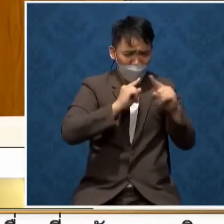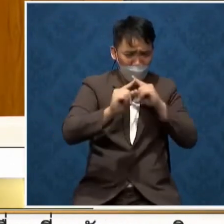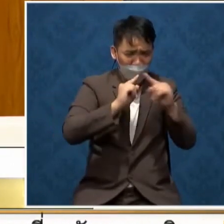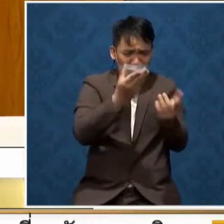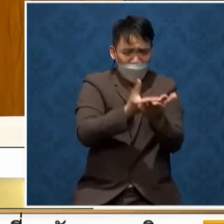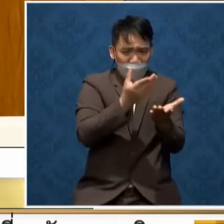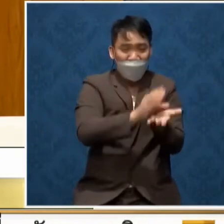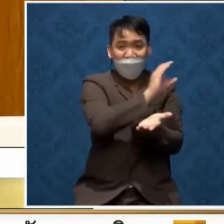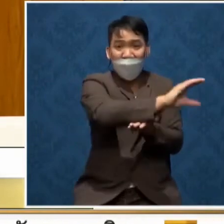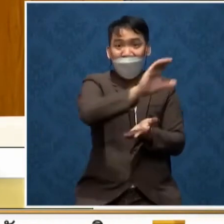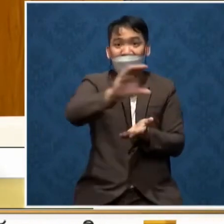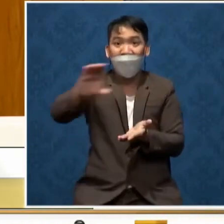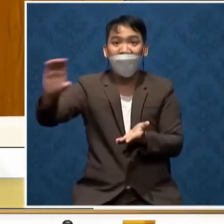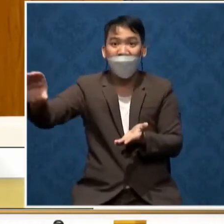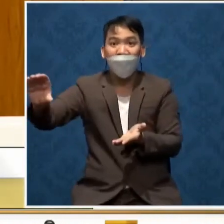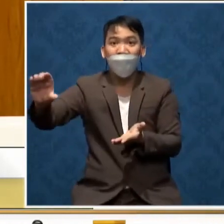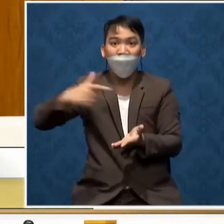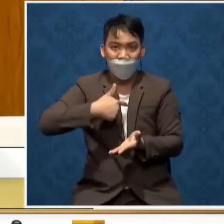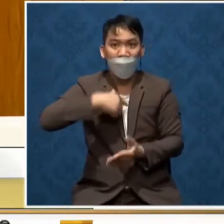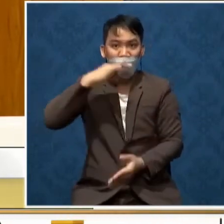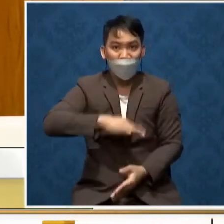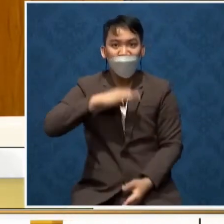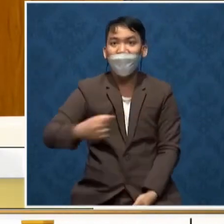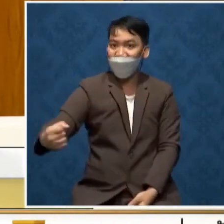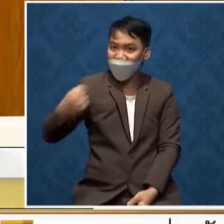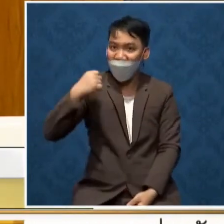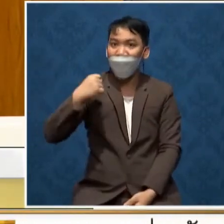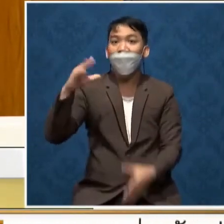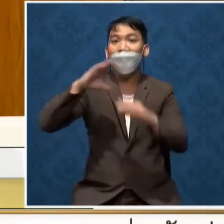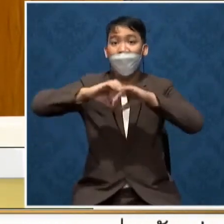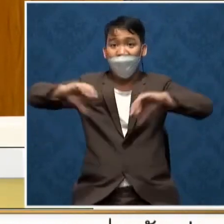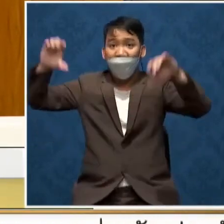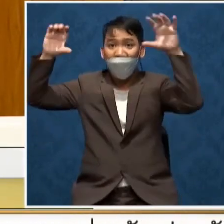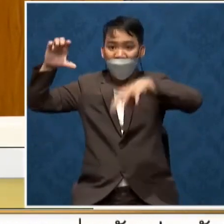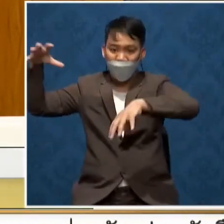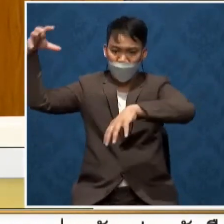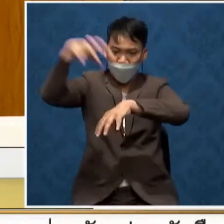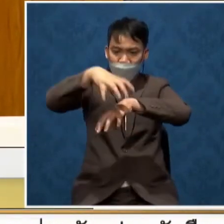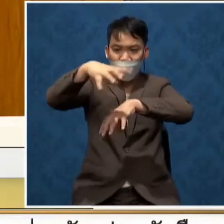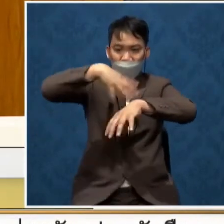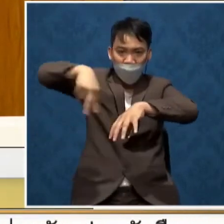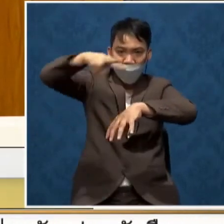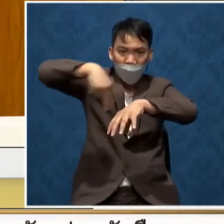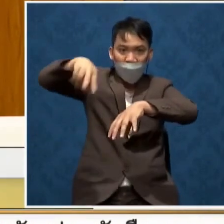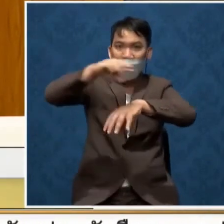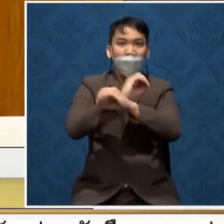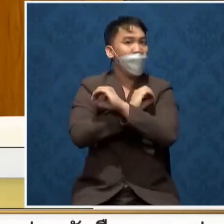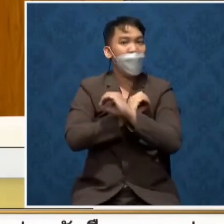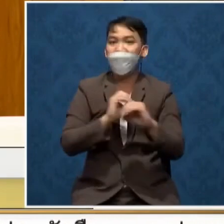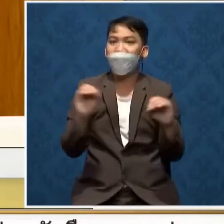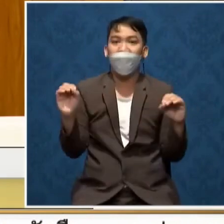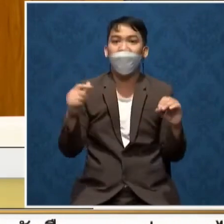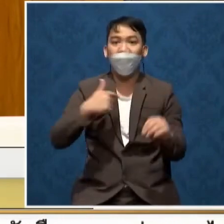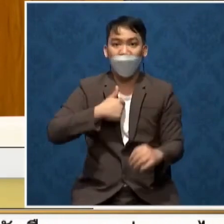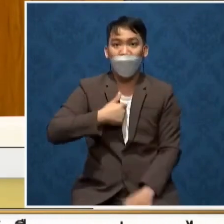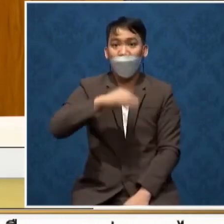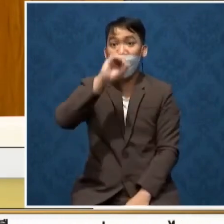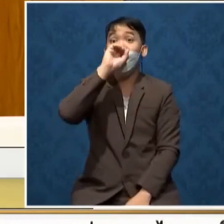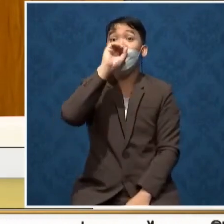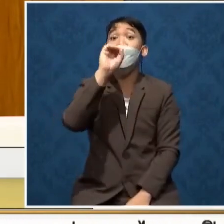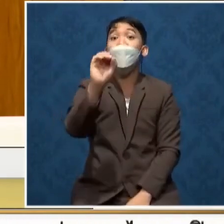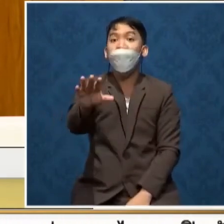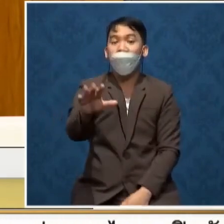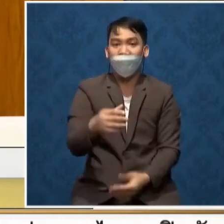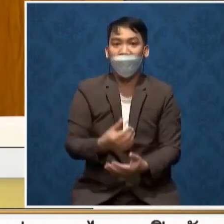ะครับปราศจากการครอบงำของรัฐบาลครับจึงกราบเรียนนะครับท่านพลตรีสุพิส